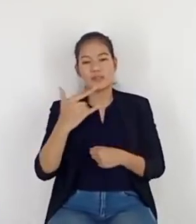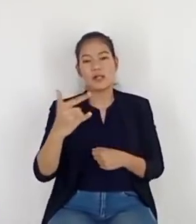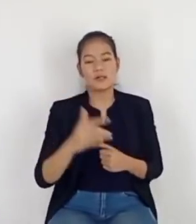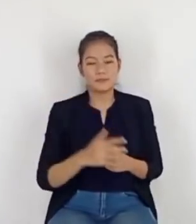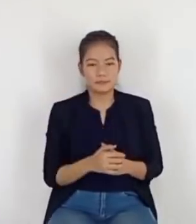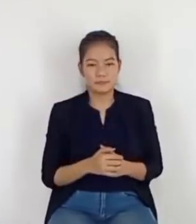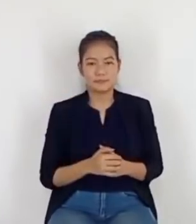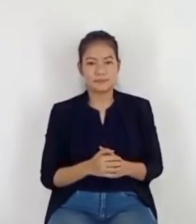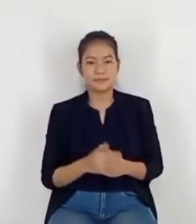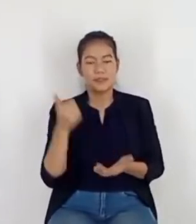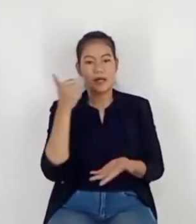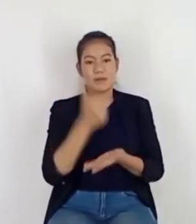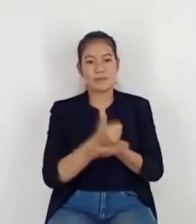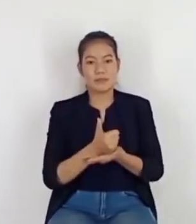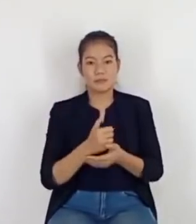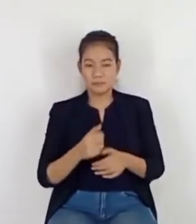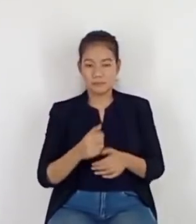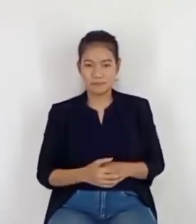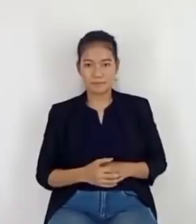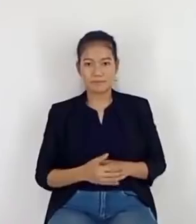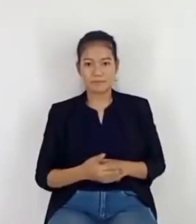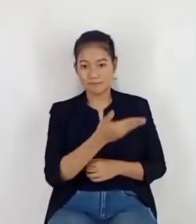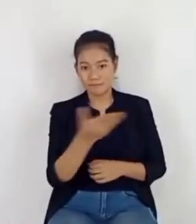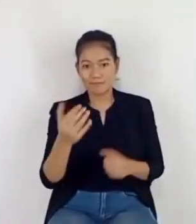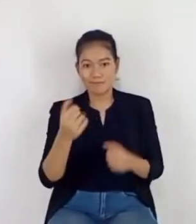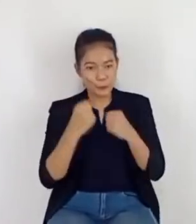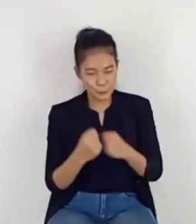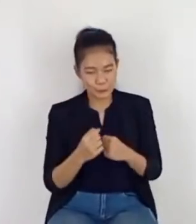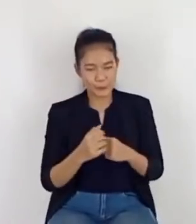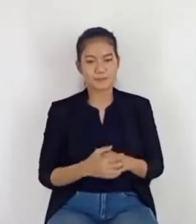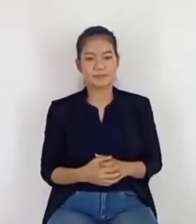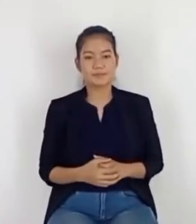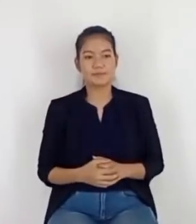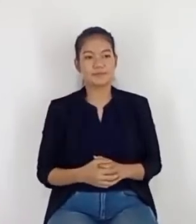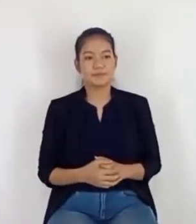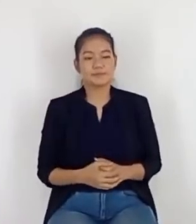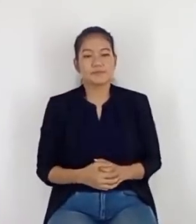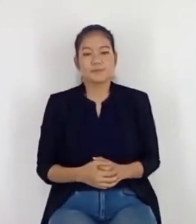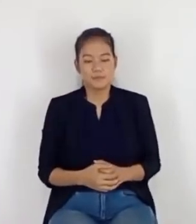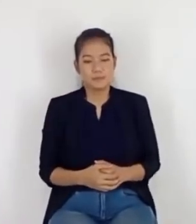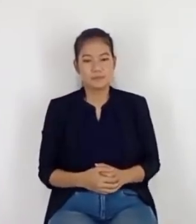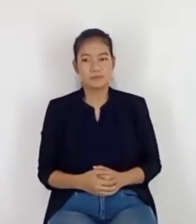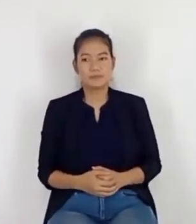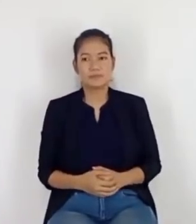kekal. Amin. Jemaat disilakan duduk.